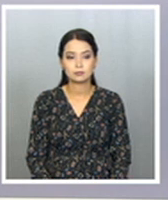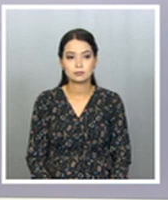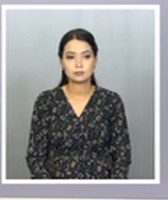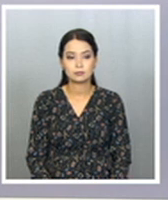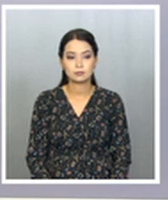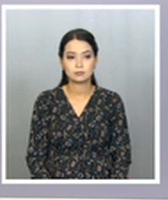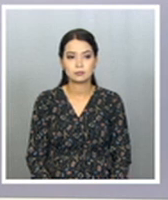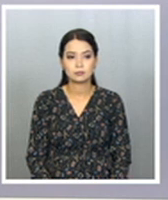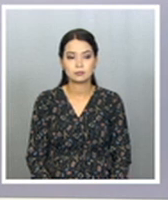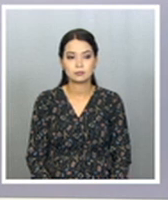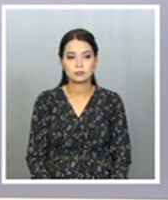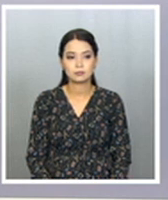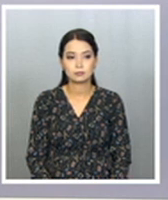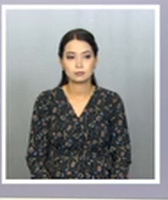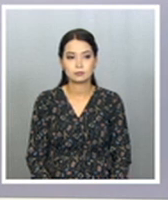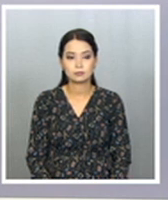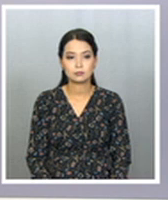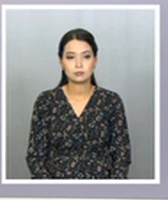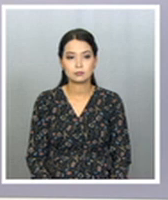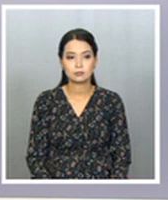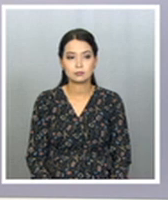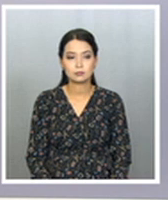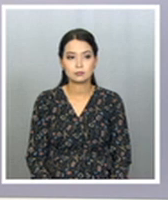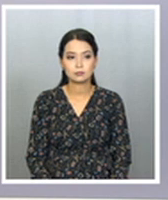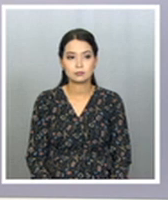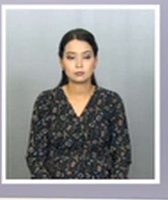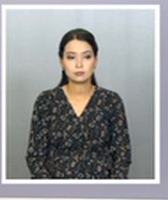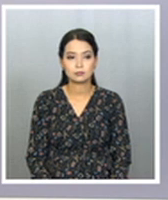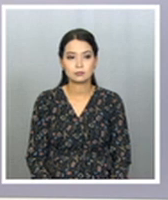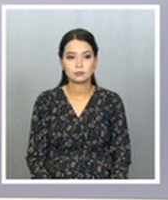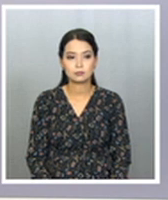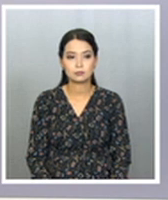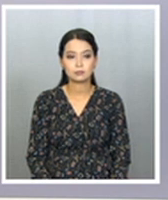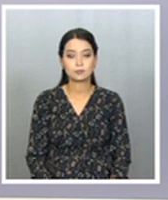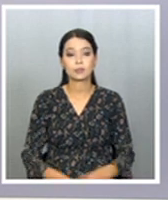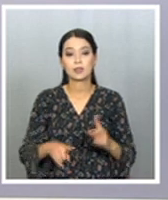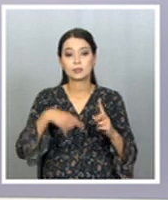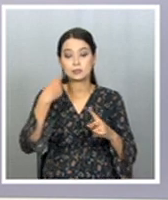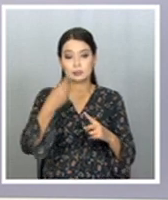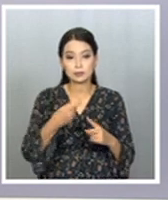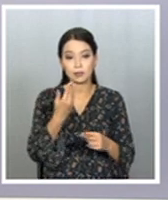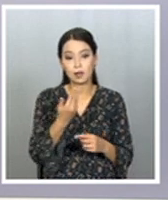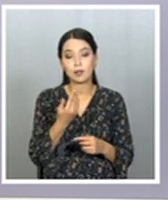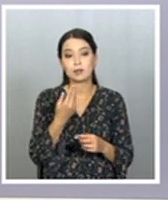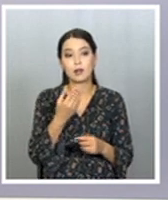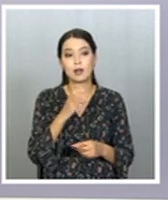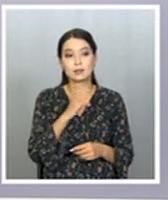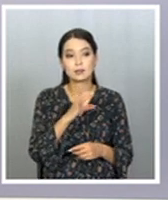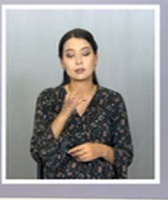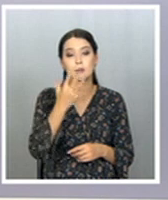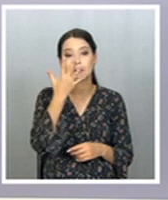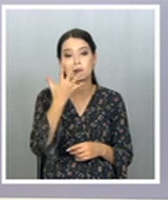қысқарып, нәтижесінде 1 шықты. Енді теңдіктің оң жағын 1 шығатынын көрсетейік. Сонда 5-тен